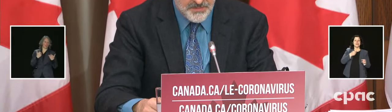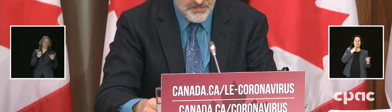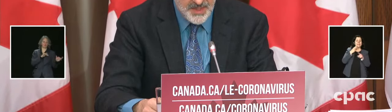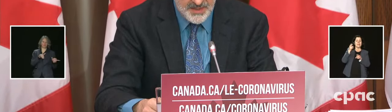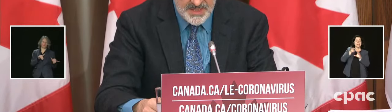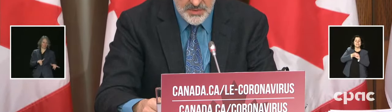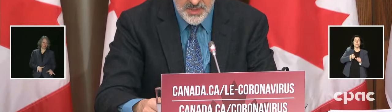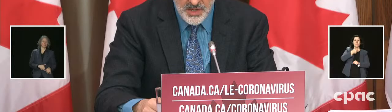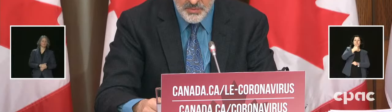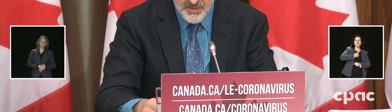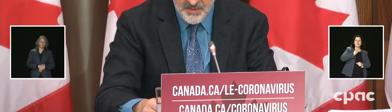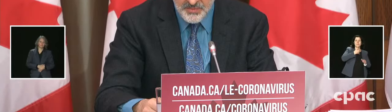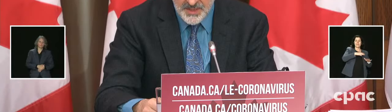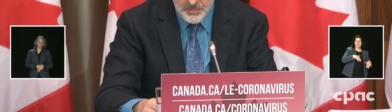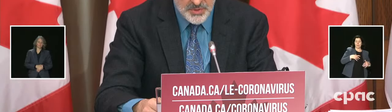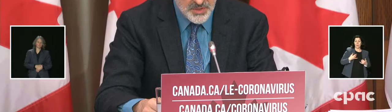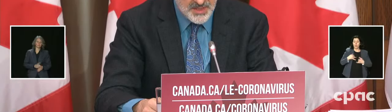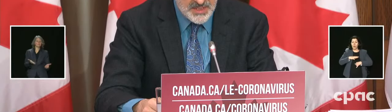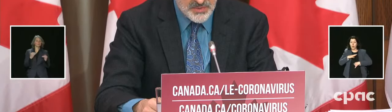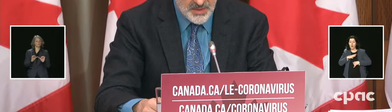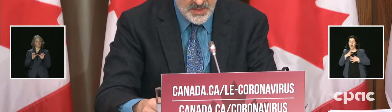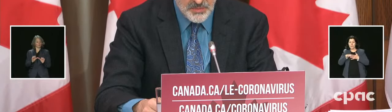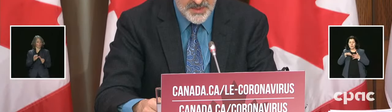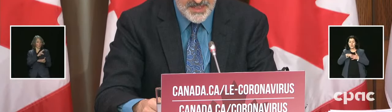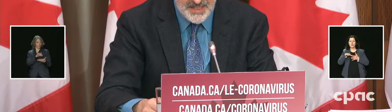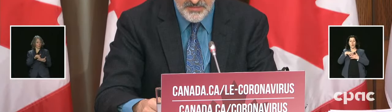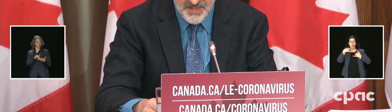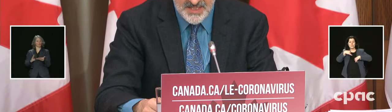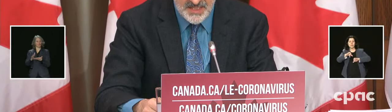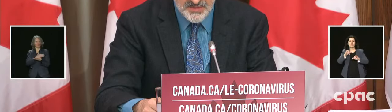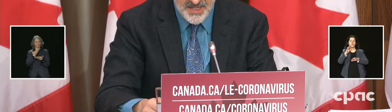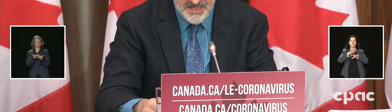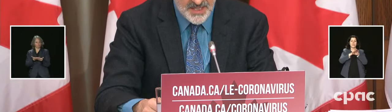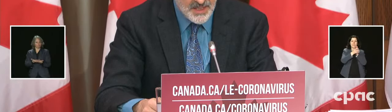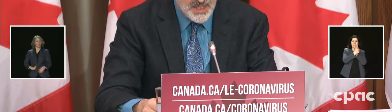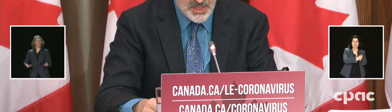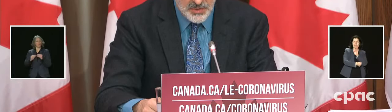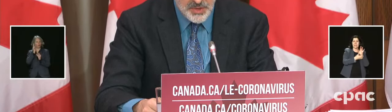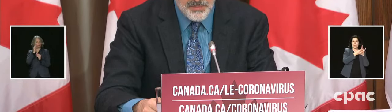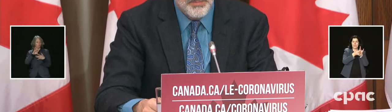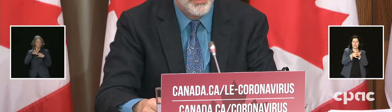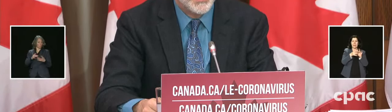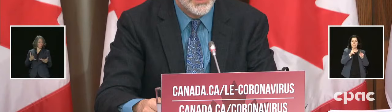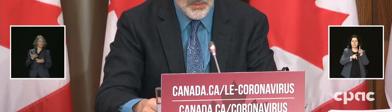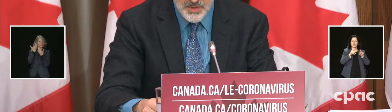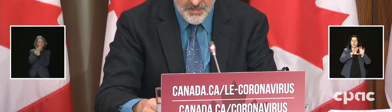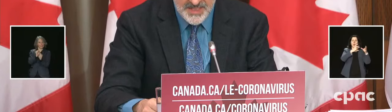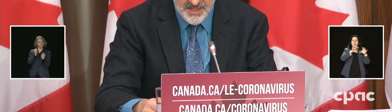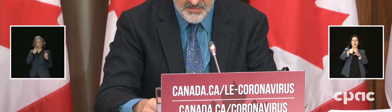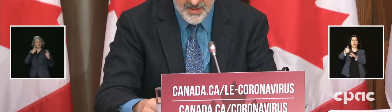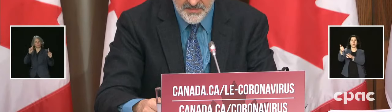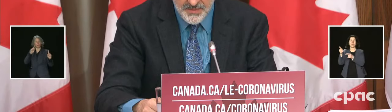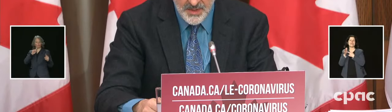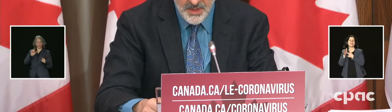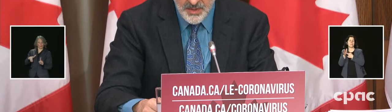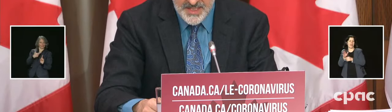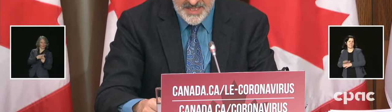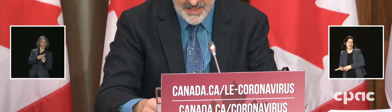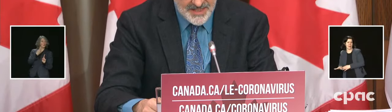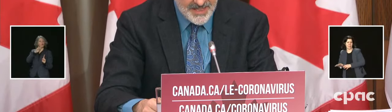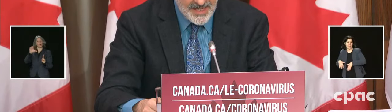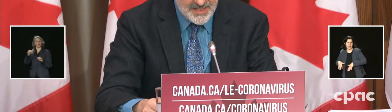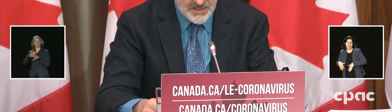jeunes. Des études en cours devraient fournir plus de données sur l'innocuité et l'efficacité du vaccin chez d'autres populations, comme les enfants.